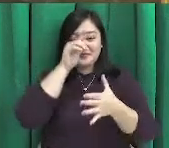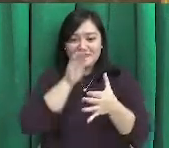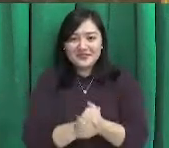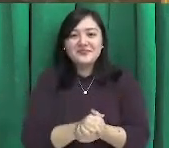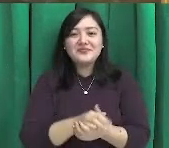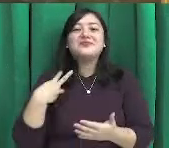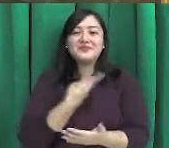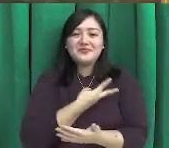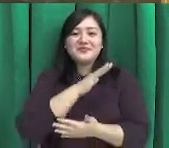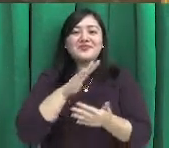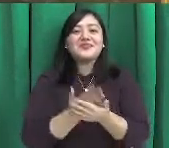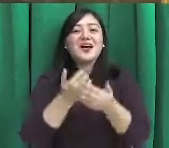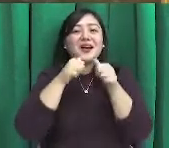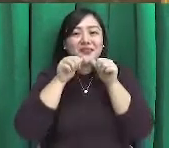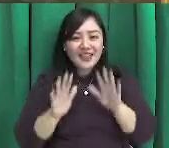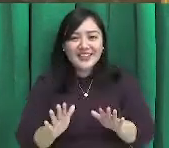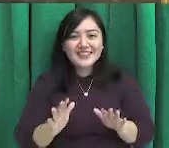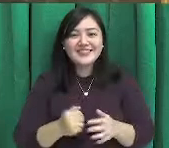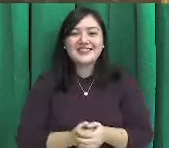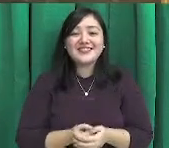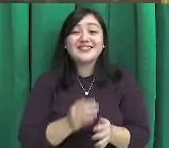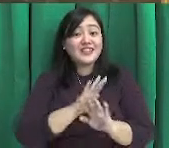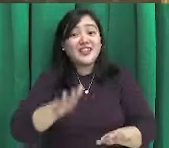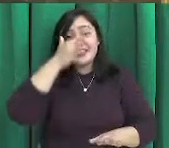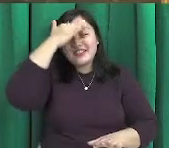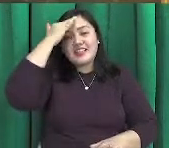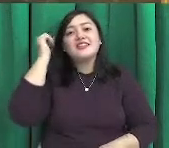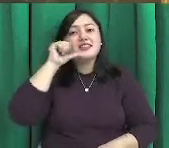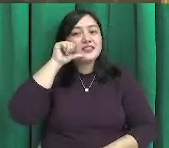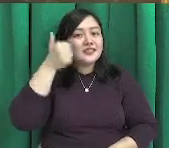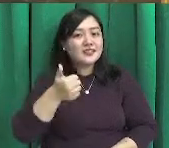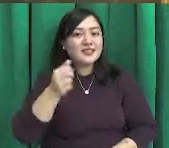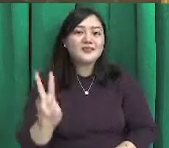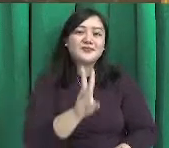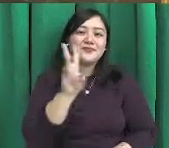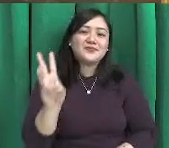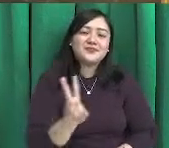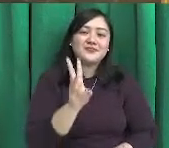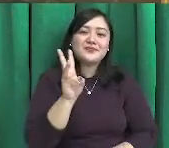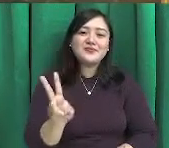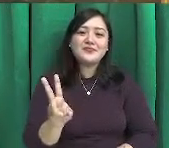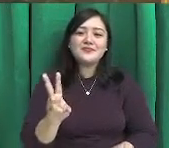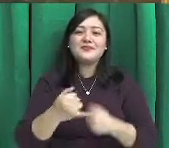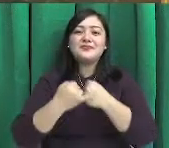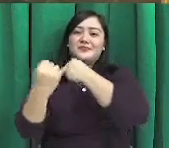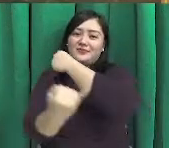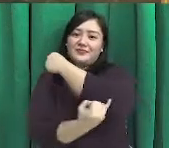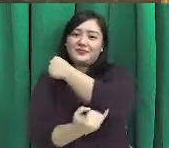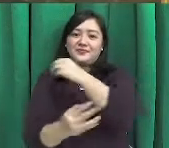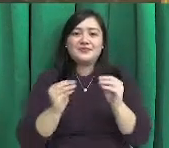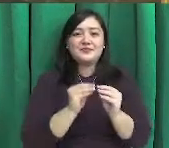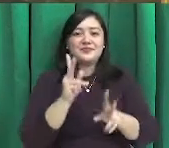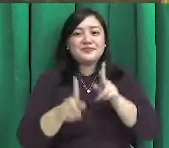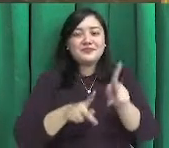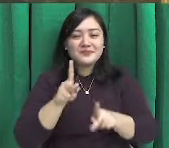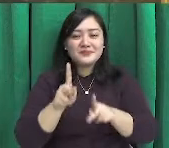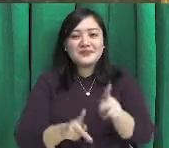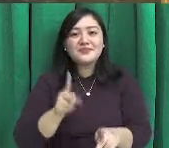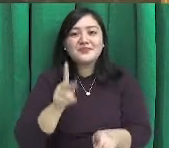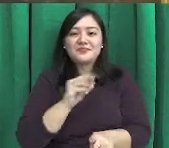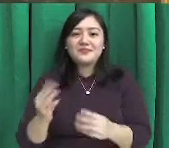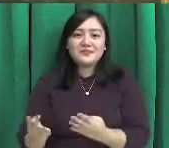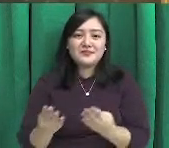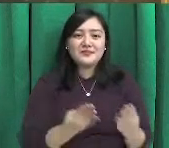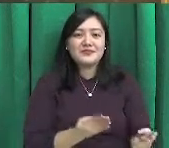ating narinig. Huwag natin kakalimutan, tomorrow is Wednesday. Then let's invite more people and bring